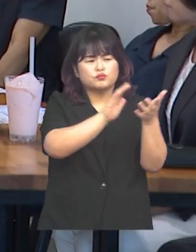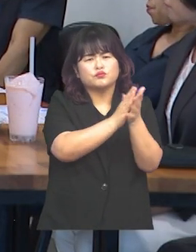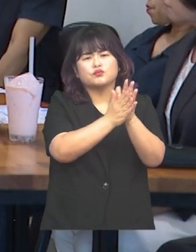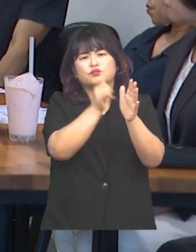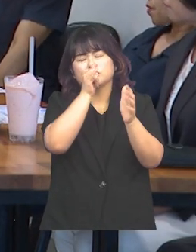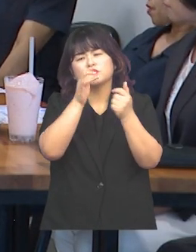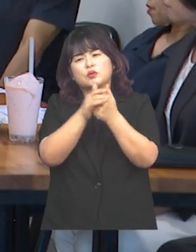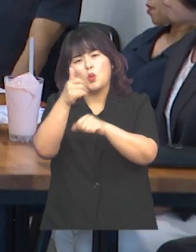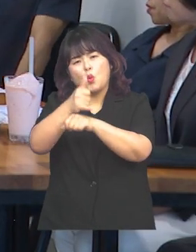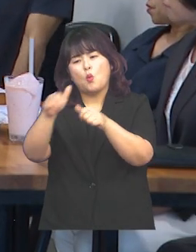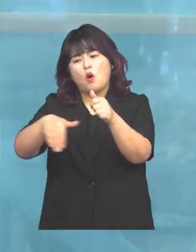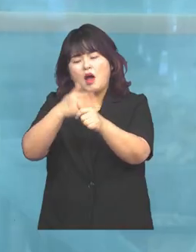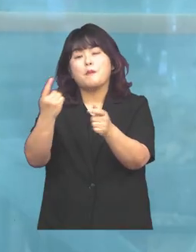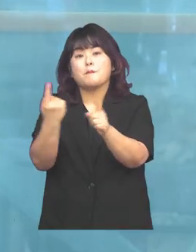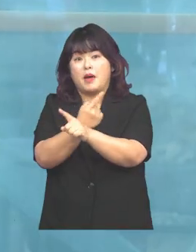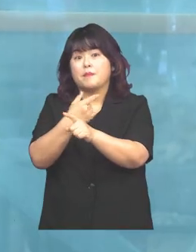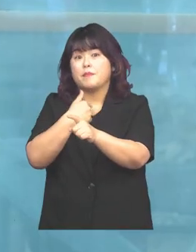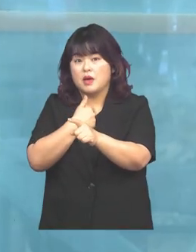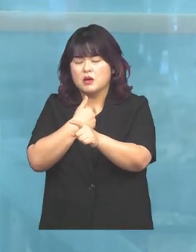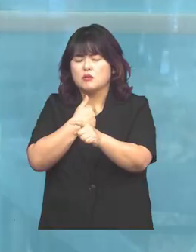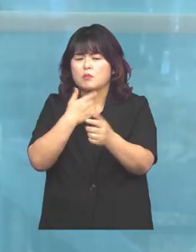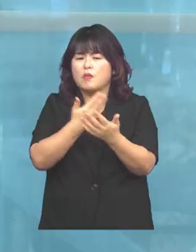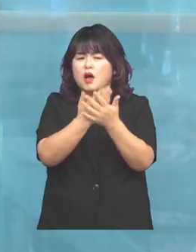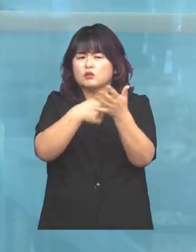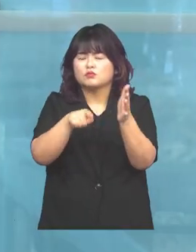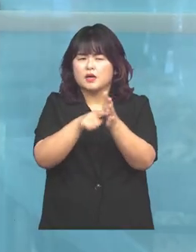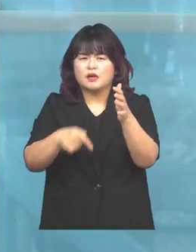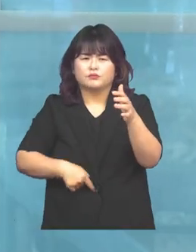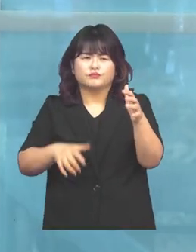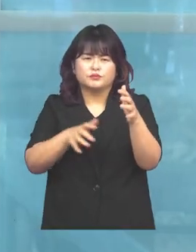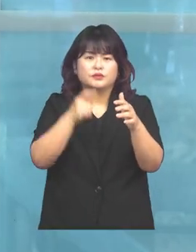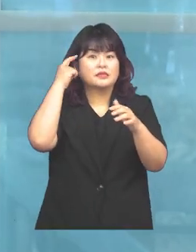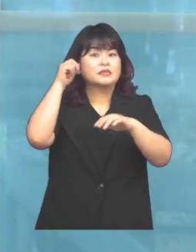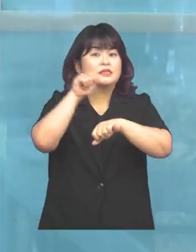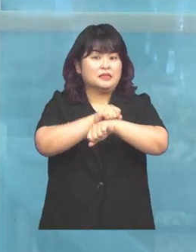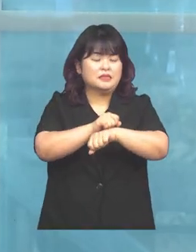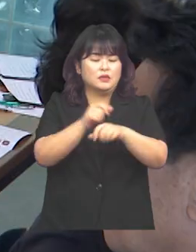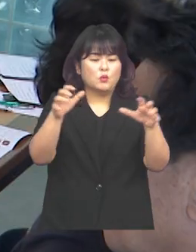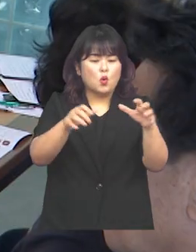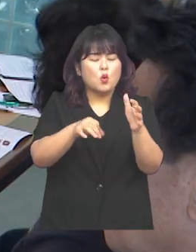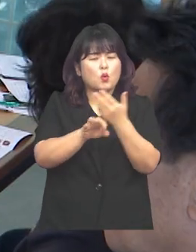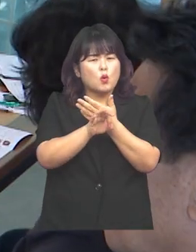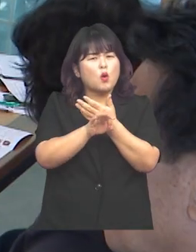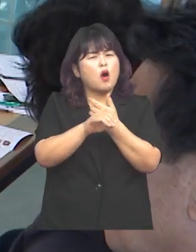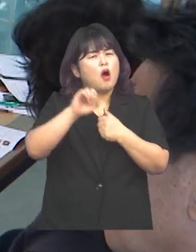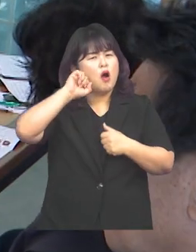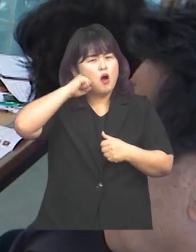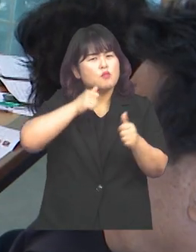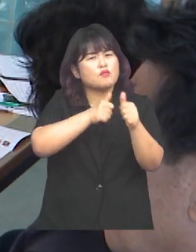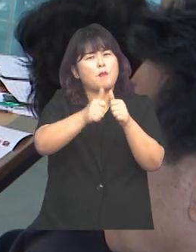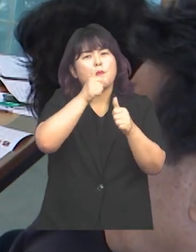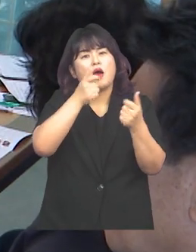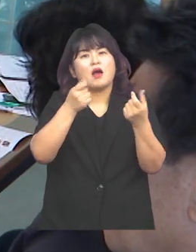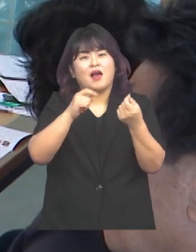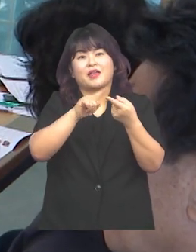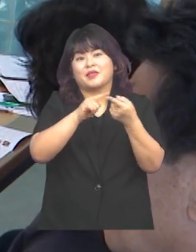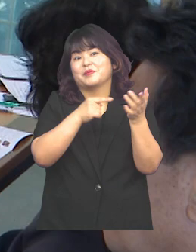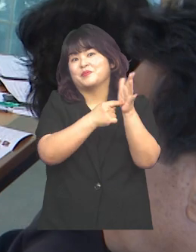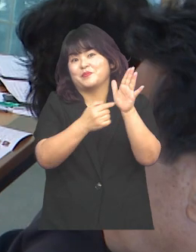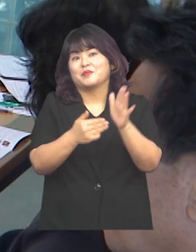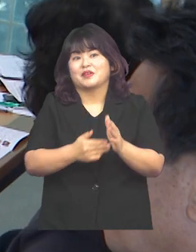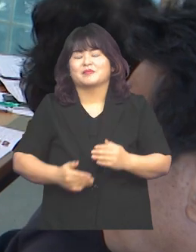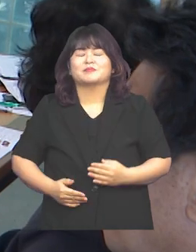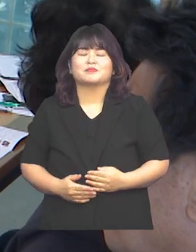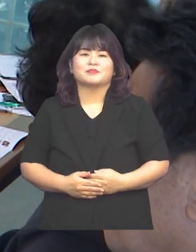기후변화로 농업 환경이 달라지고 있지만 우리 농업이 발전할 수 있도록 함께 힘과 지혜를 모은다면 농가가 겪는 어려움을 극복할 수 있을